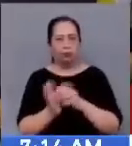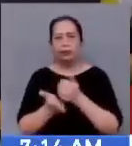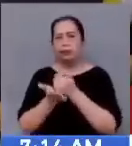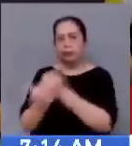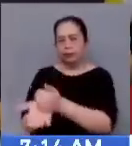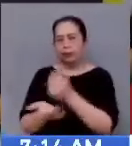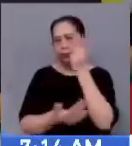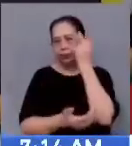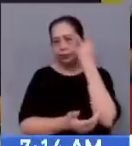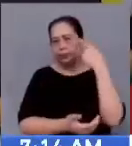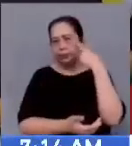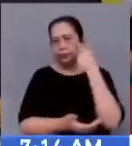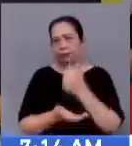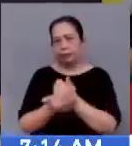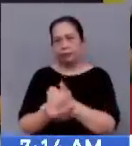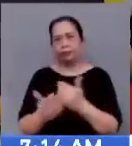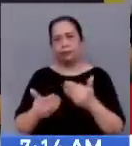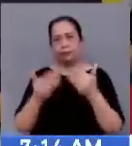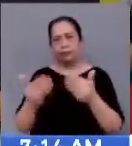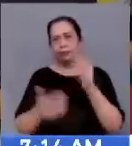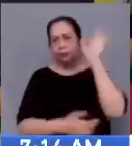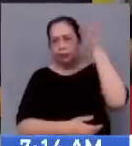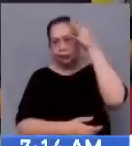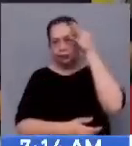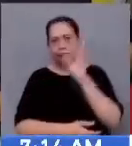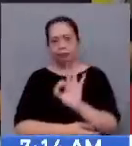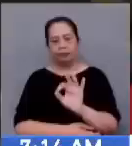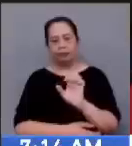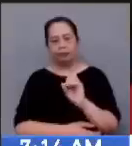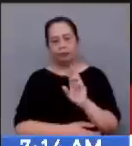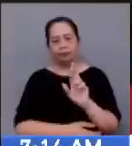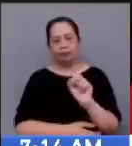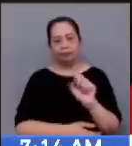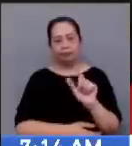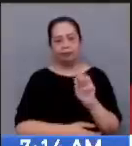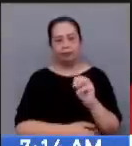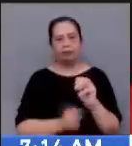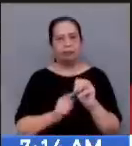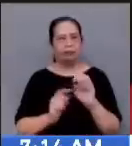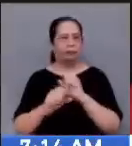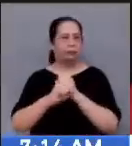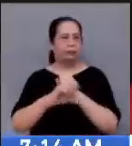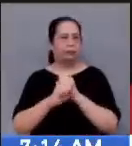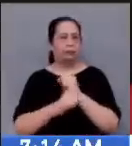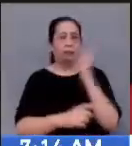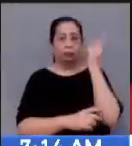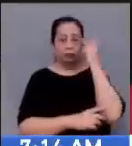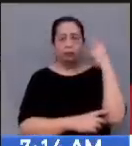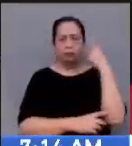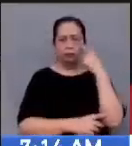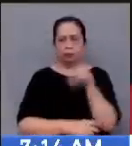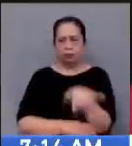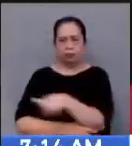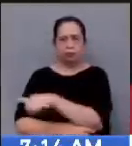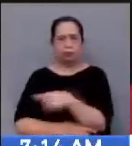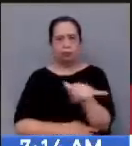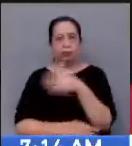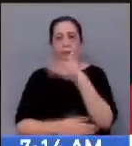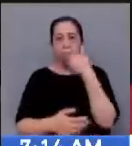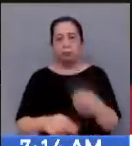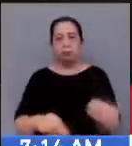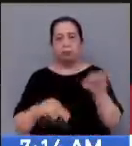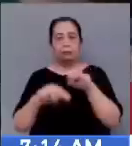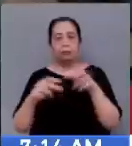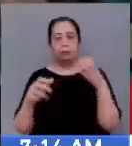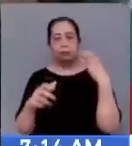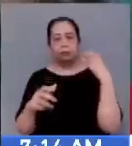senador sa pagsulong ng federalismo sa bansa. Isang federalism advocate si Pimentel at malaking bagay raw na ang uupong chairman sa